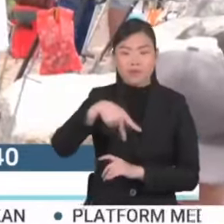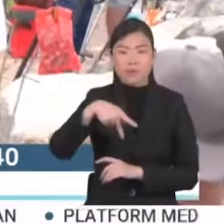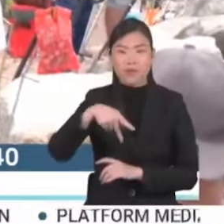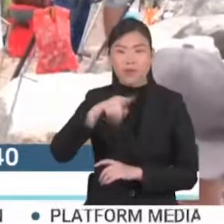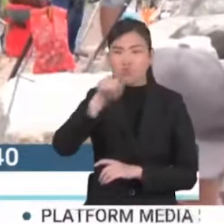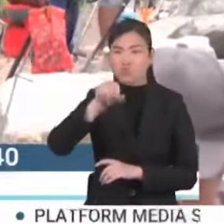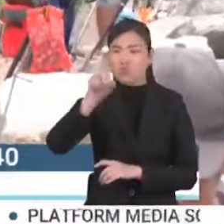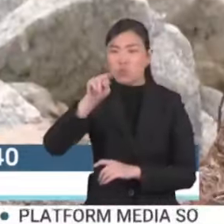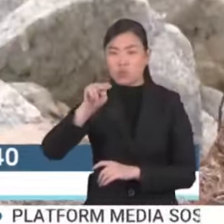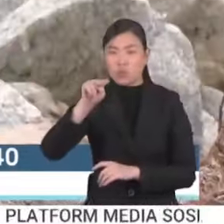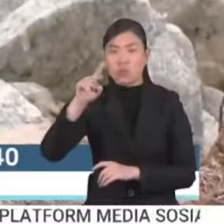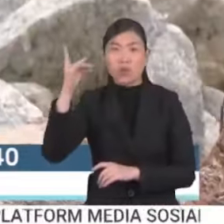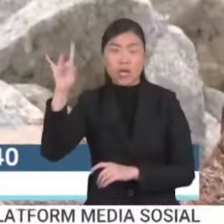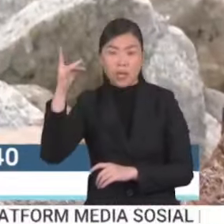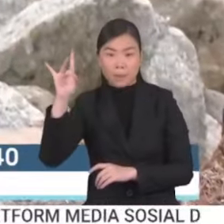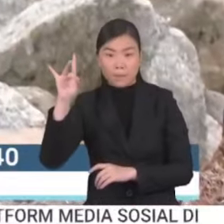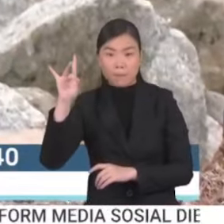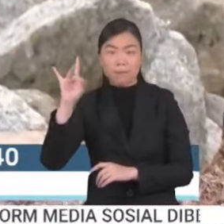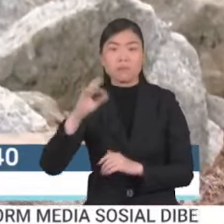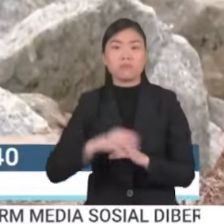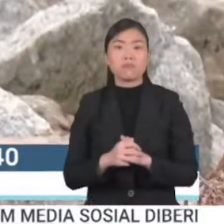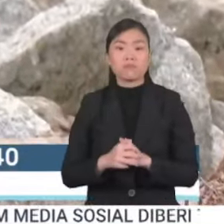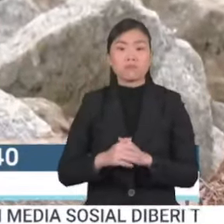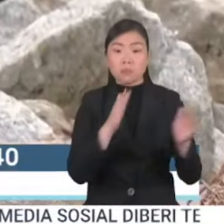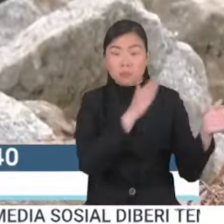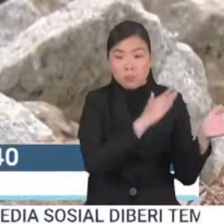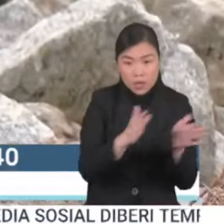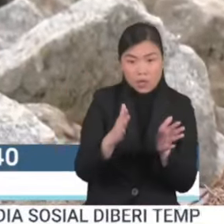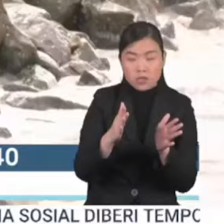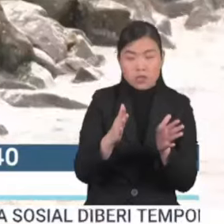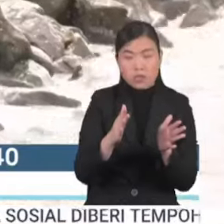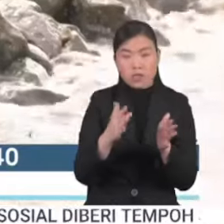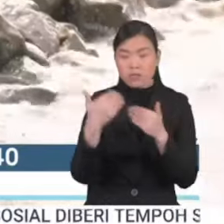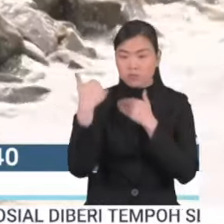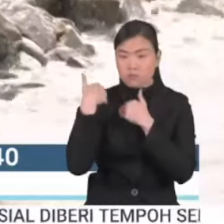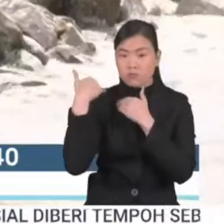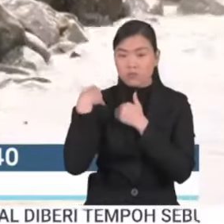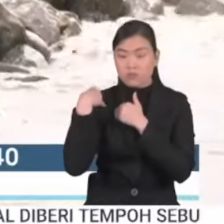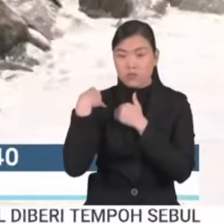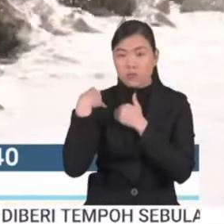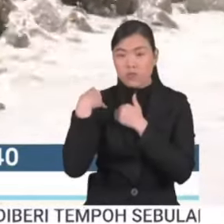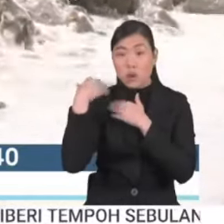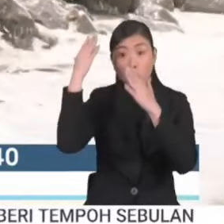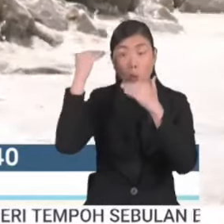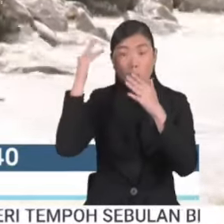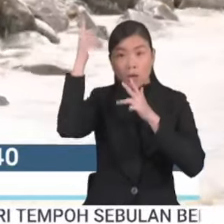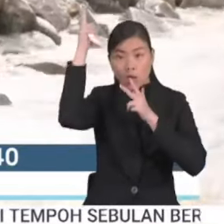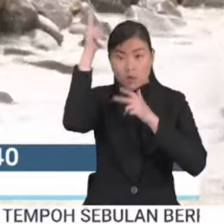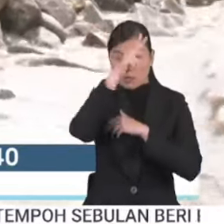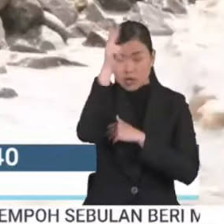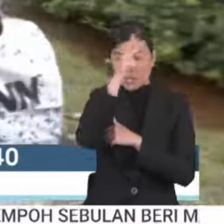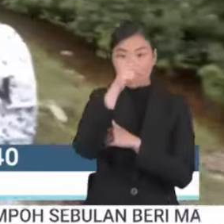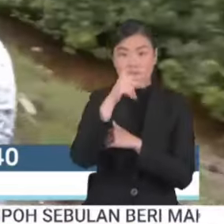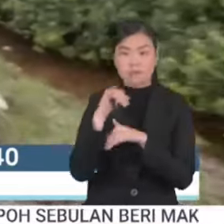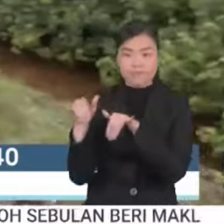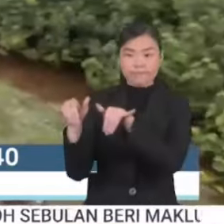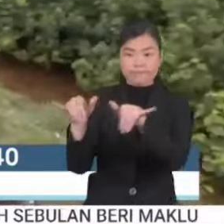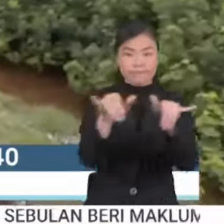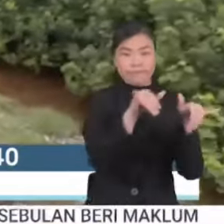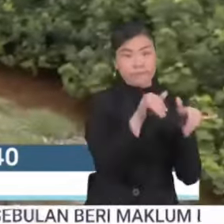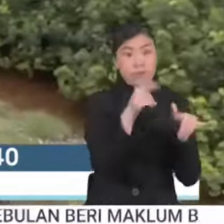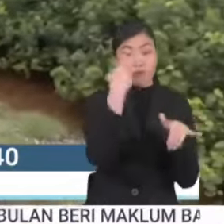18 dan Wak Jali Event Management. Penganjuran mendukung hasrat kerajaan memberi peluang sama rata termasuk